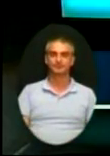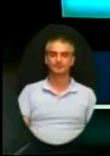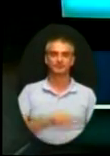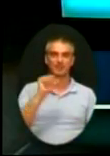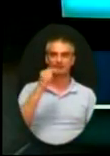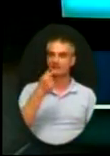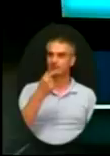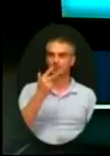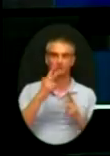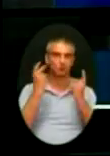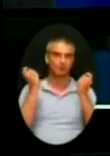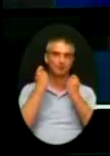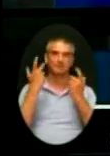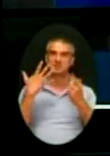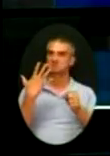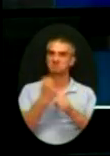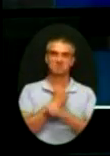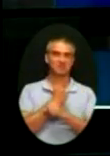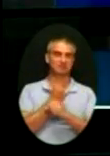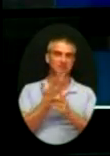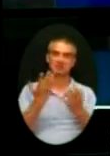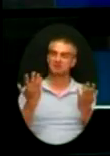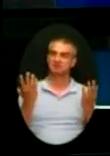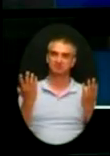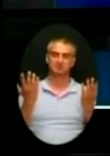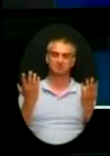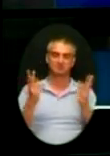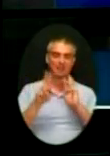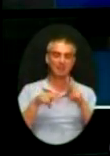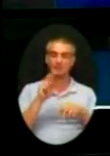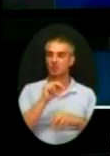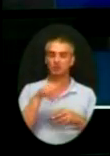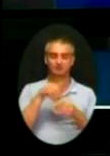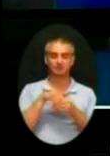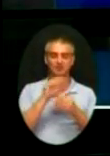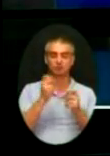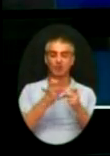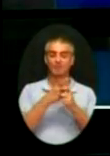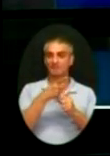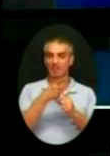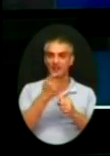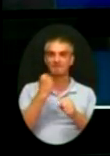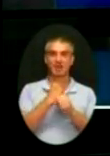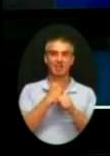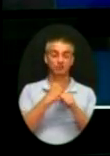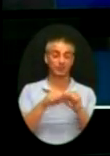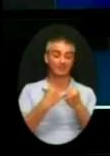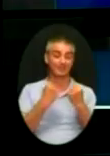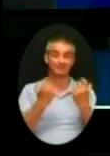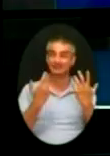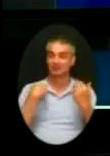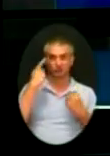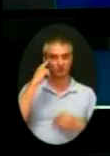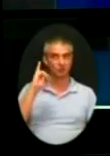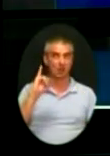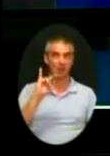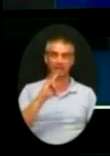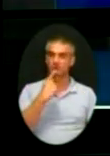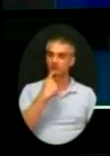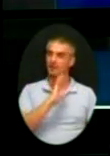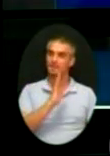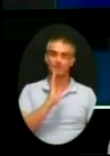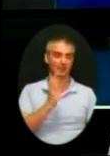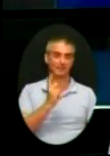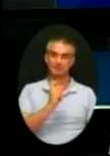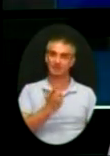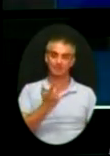אבי גבאי באופן מפתיע, מצליח... להתעסק בעניינים הפנימיים של המפלגה ולגרום לנזק. אני חושבת שיואל חסון אמר את זה בלי